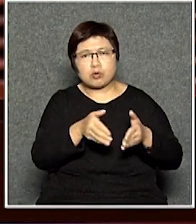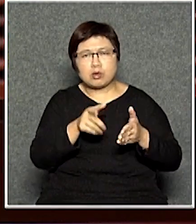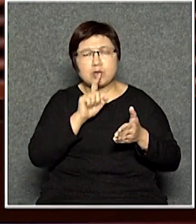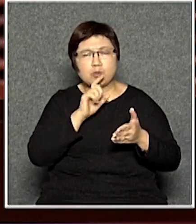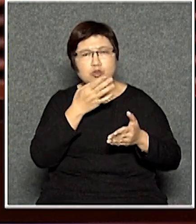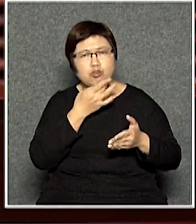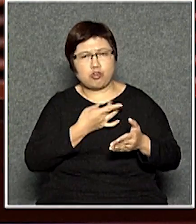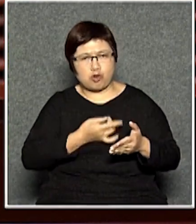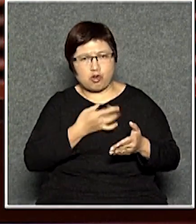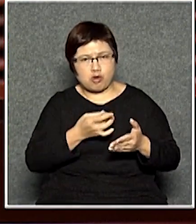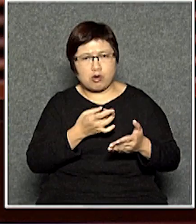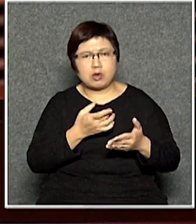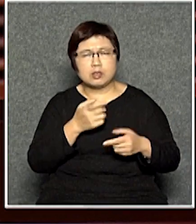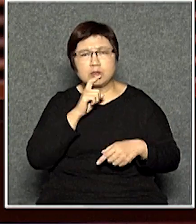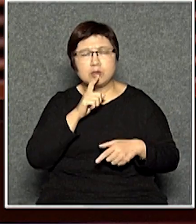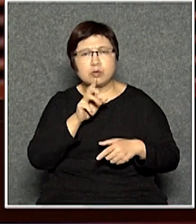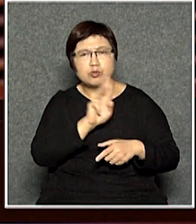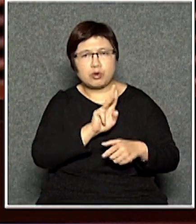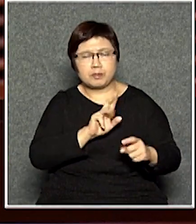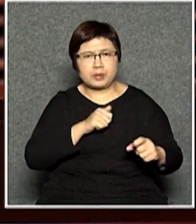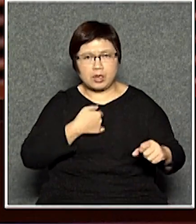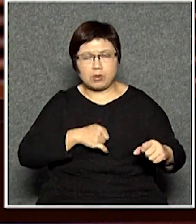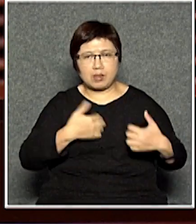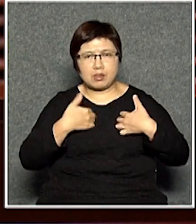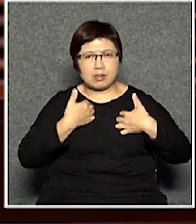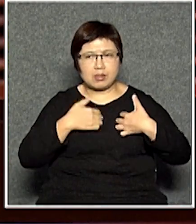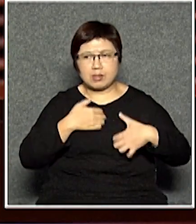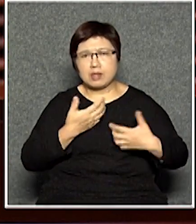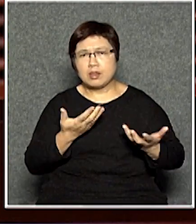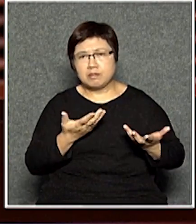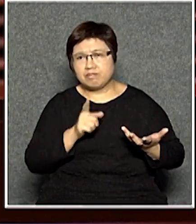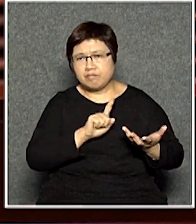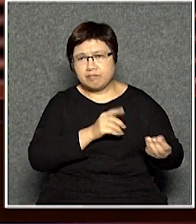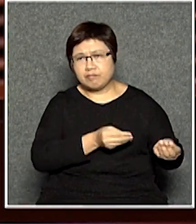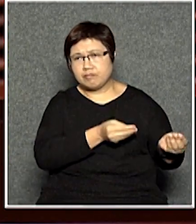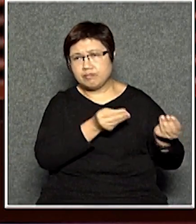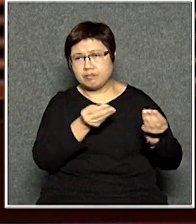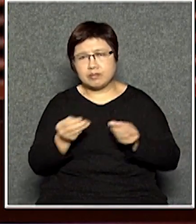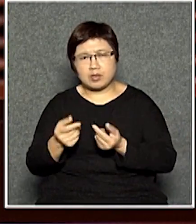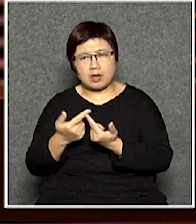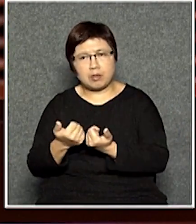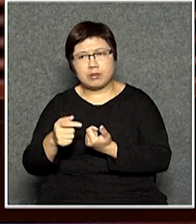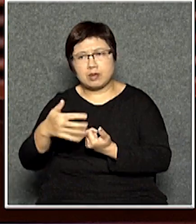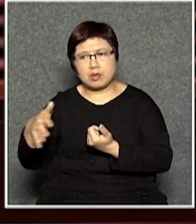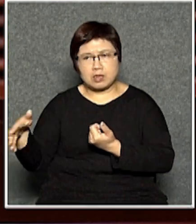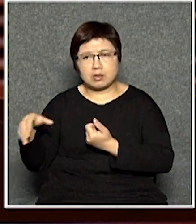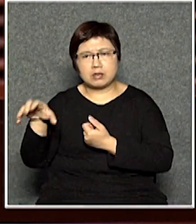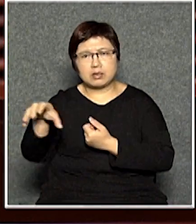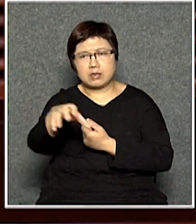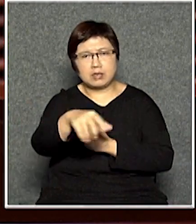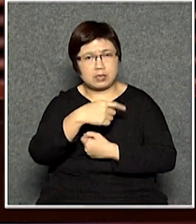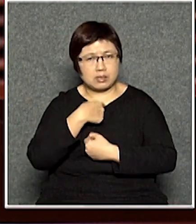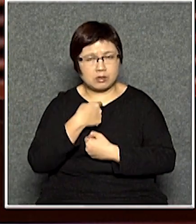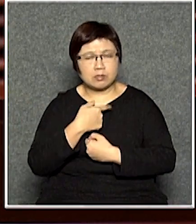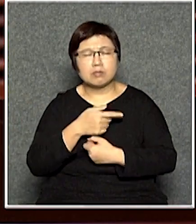災，如果東江的水情是緊張的時候，它又如何能夠 符合到其他省市的要求呢？